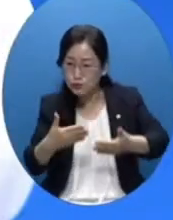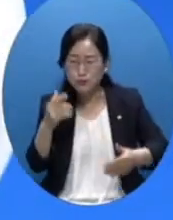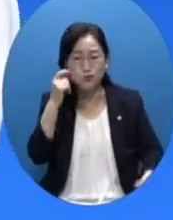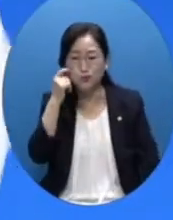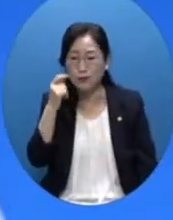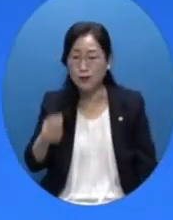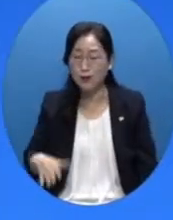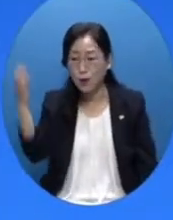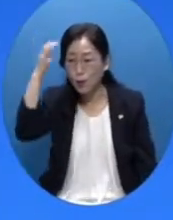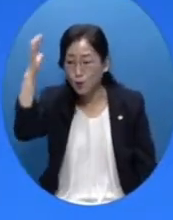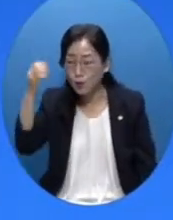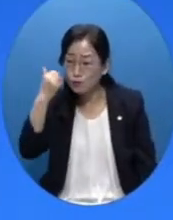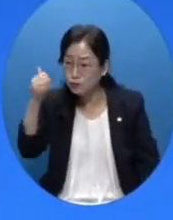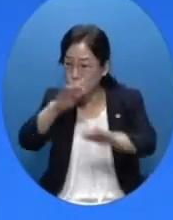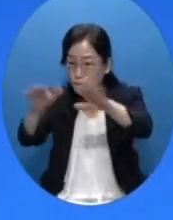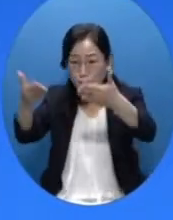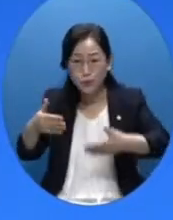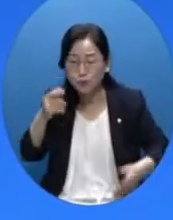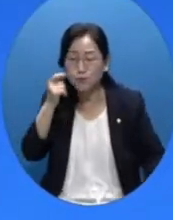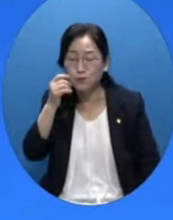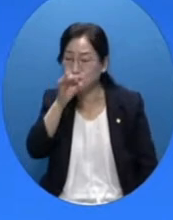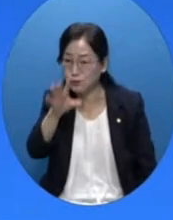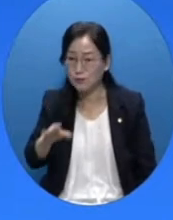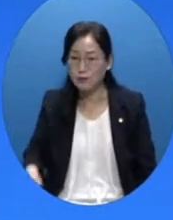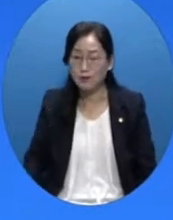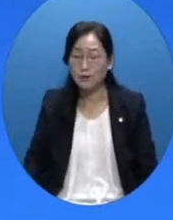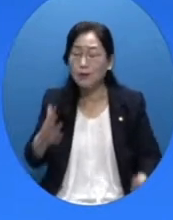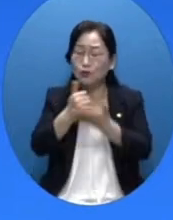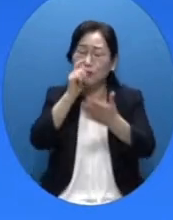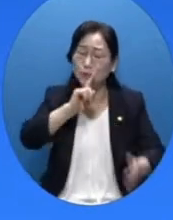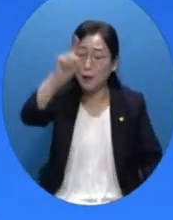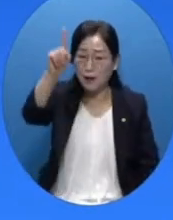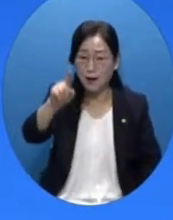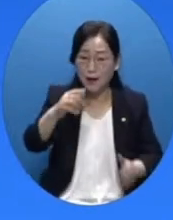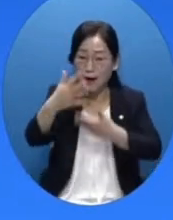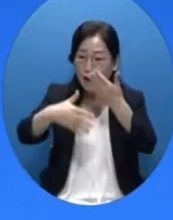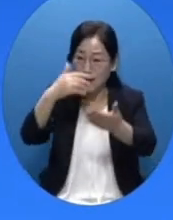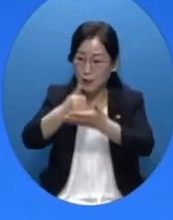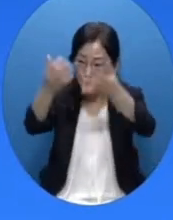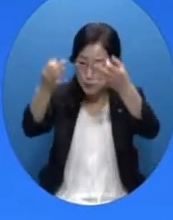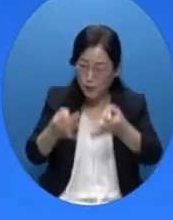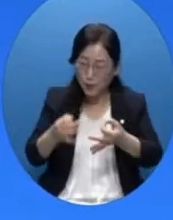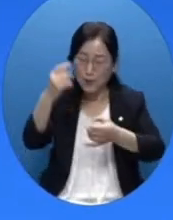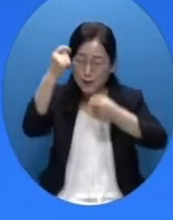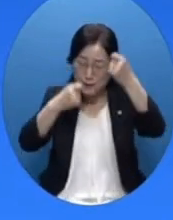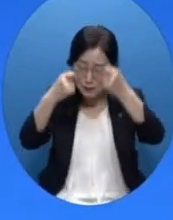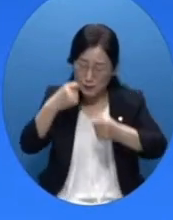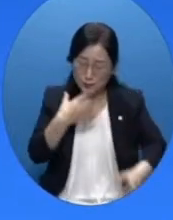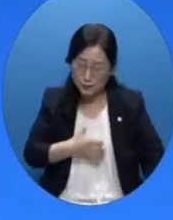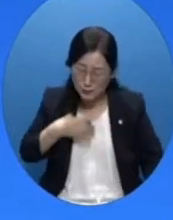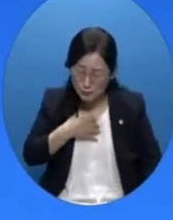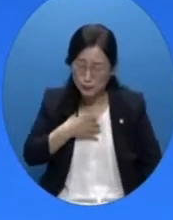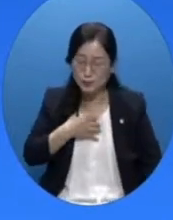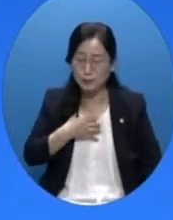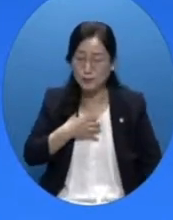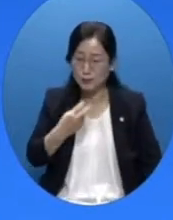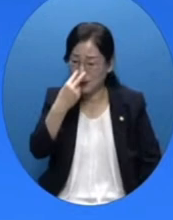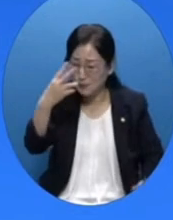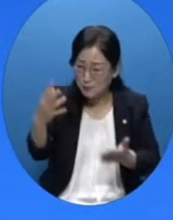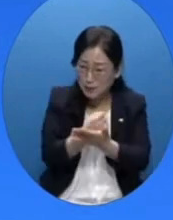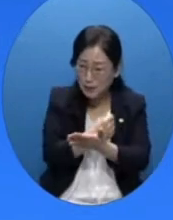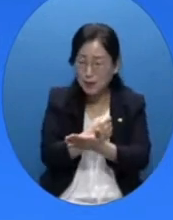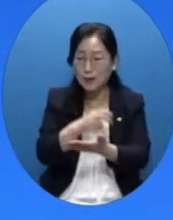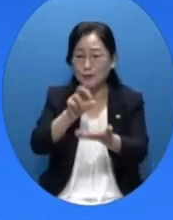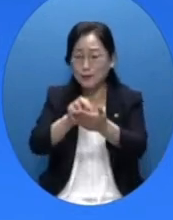고통을 세상에 해결하지 못합니다 오직 주님께 안 할 때 주님께 서울에서 부부라 쓰고 우리의 고통을 하지요 우리의 문제나